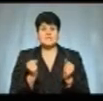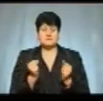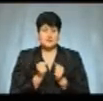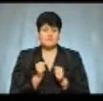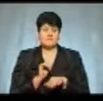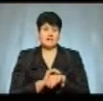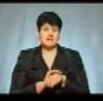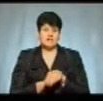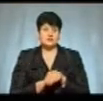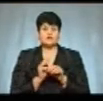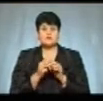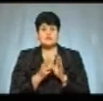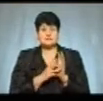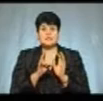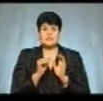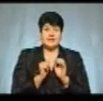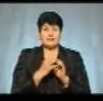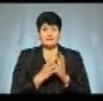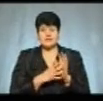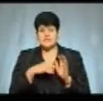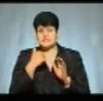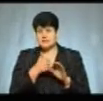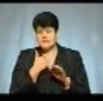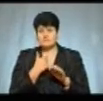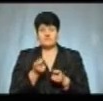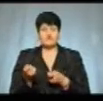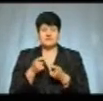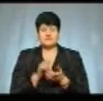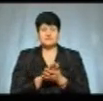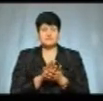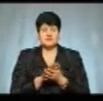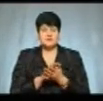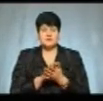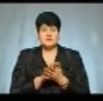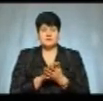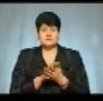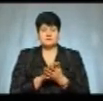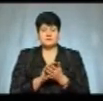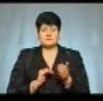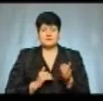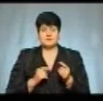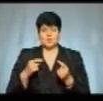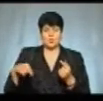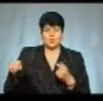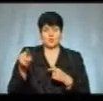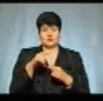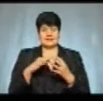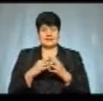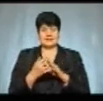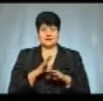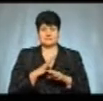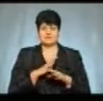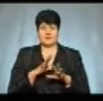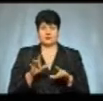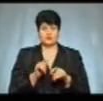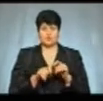з 18-19 рік, вивіз цих відходів підприємців з окружних сіл фактично був